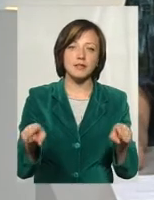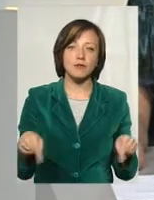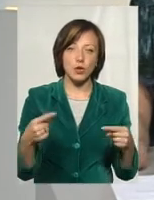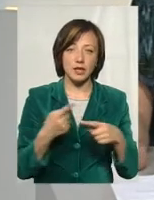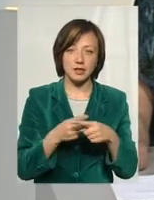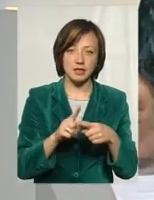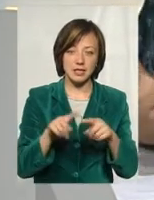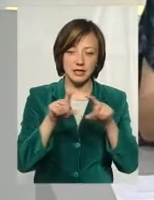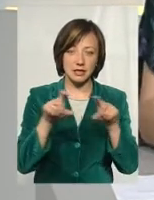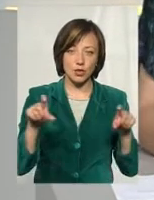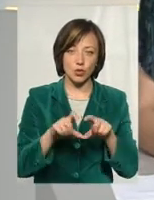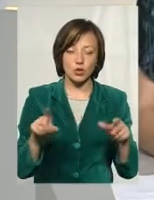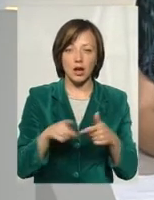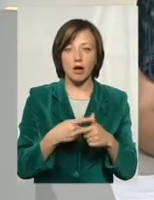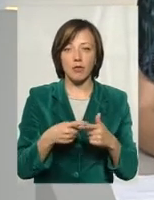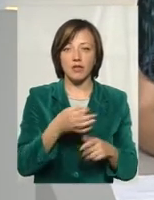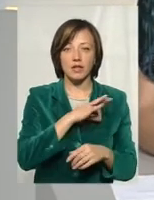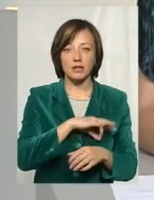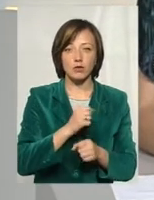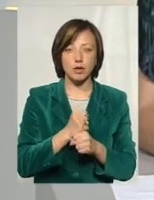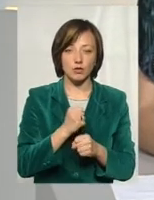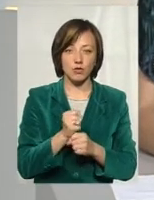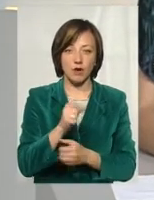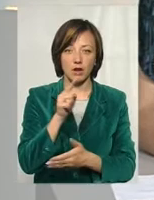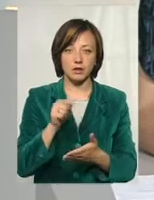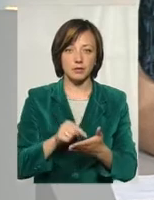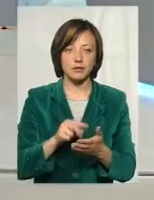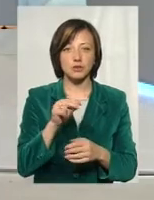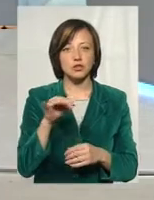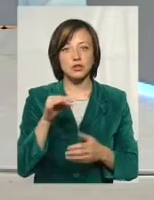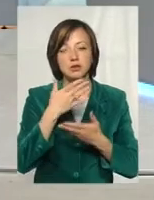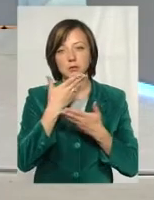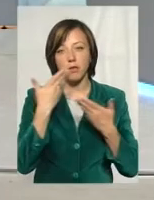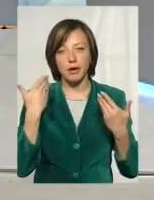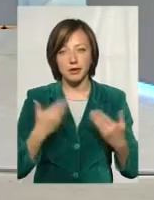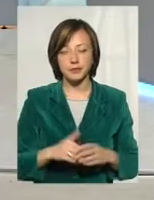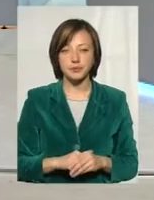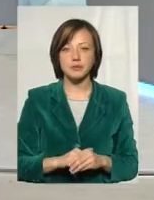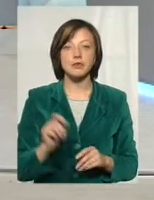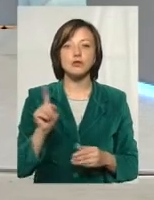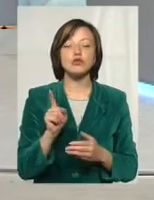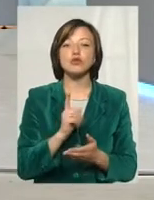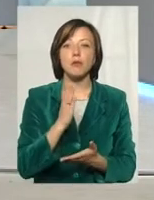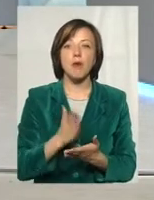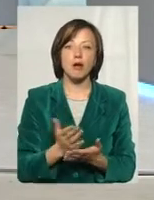бути ці інституції або ефективно працювали? Чи немає? Що маємо